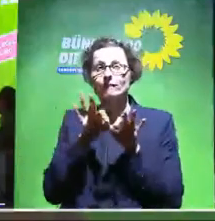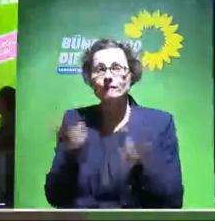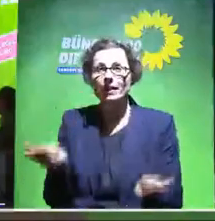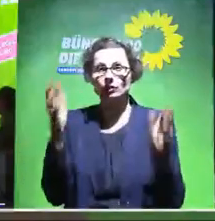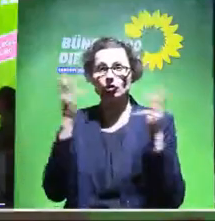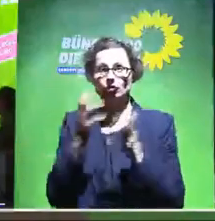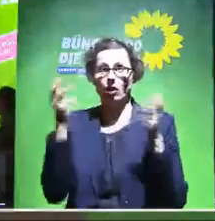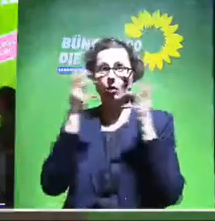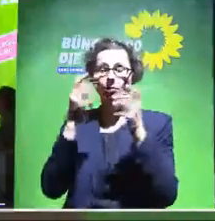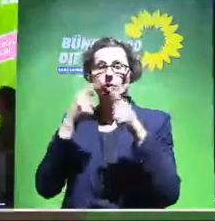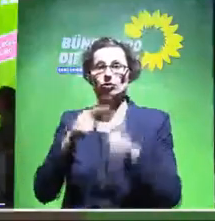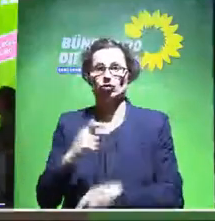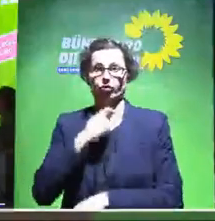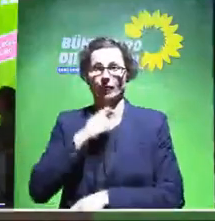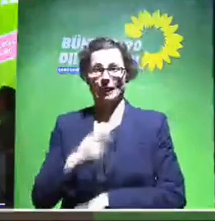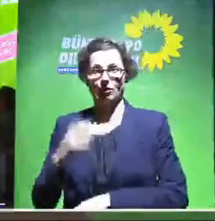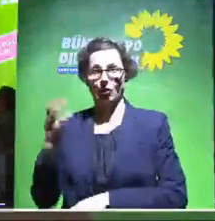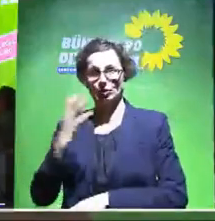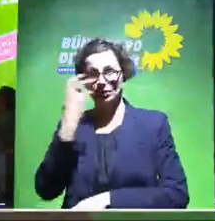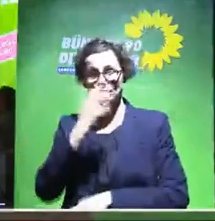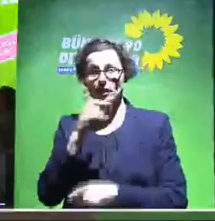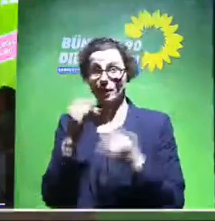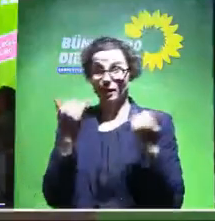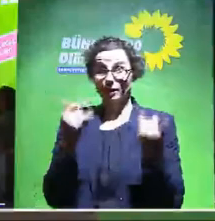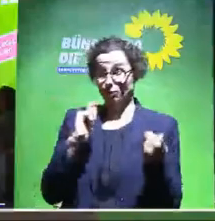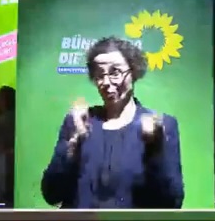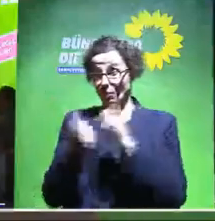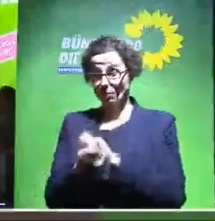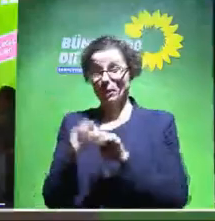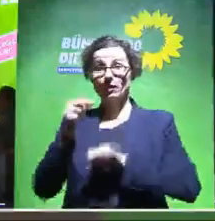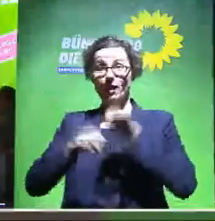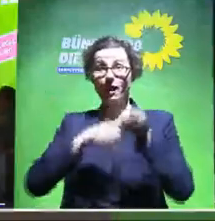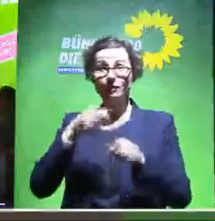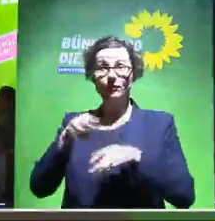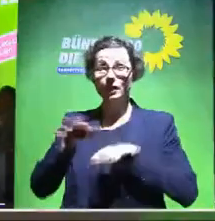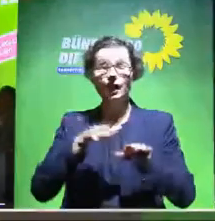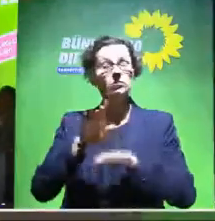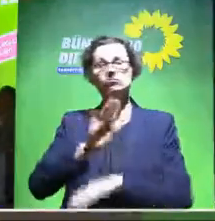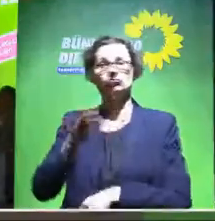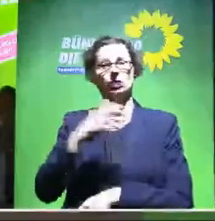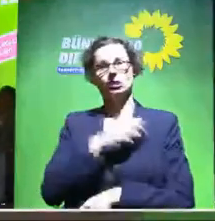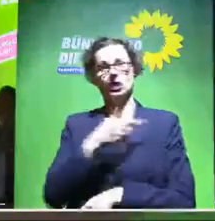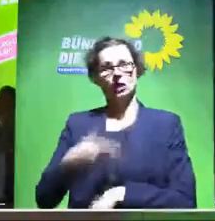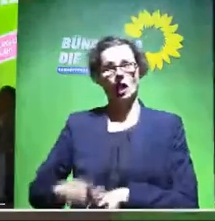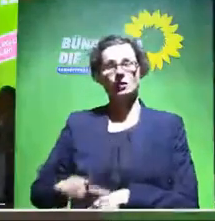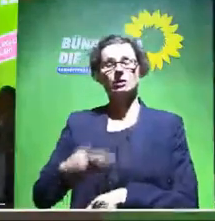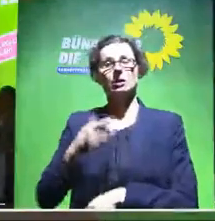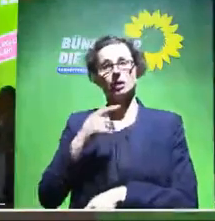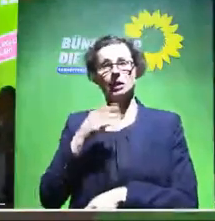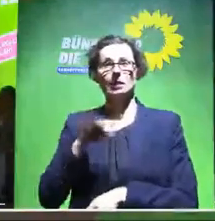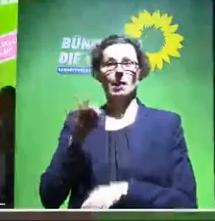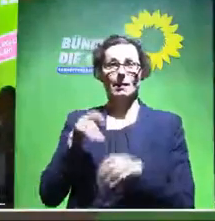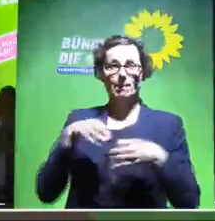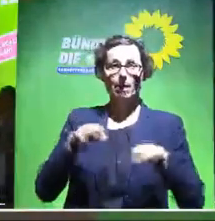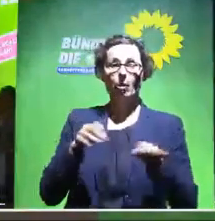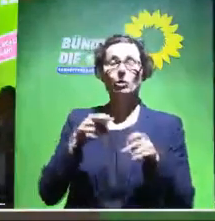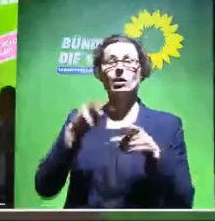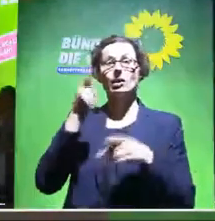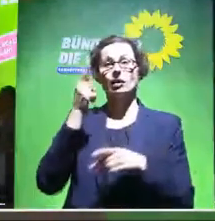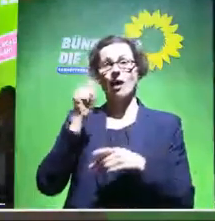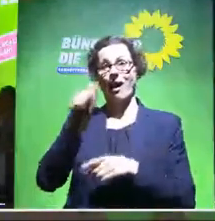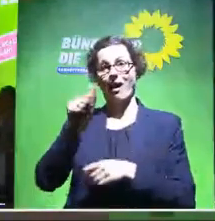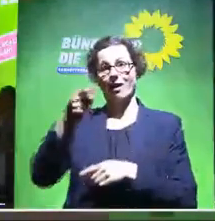gibt. Aber anstatt jetzt Geld in den Radverkehr zu stecken, baut der Senat mit der A100 lieber das teuerste Stück